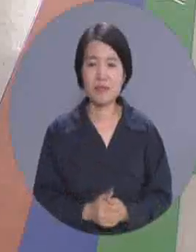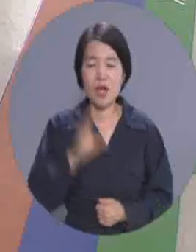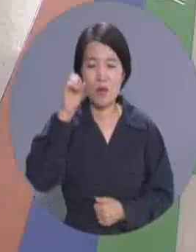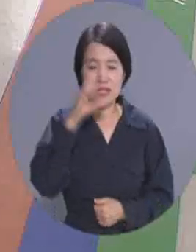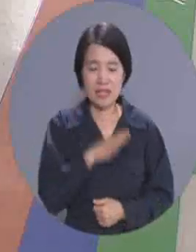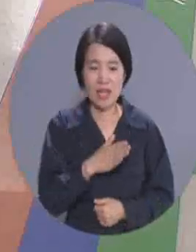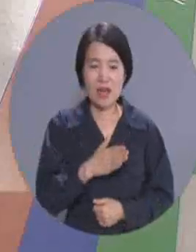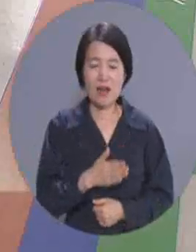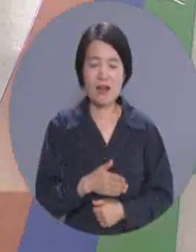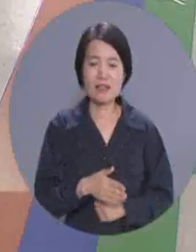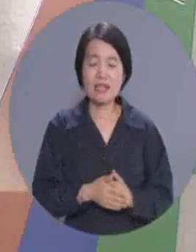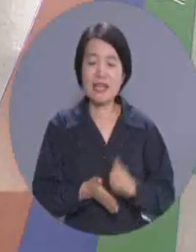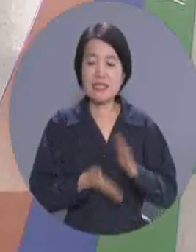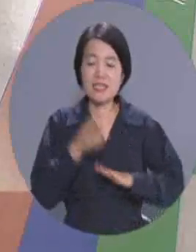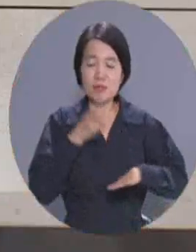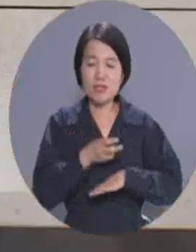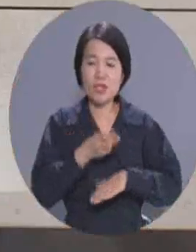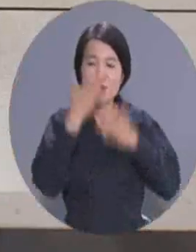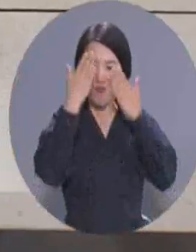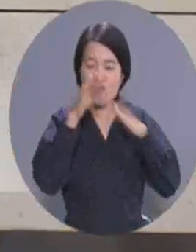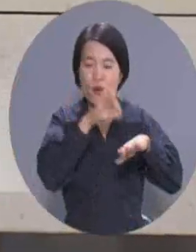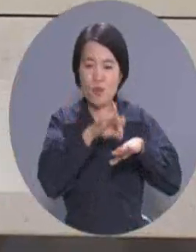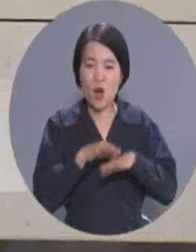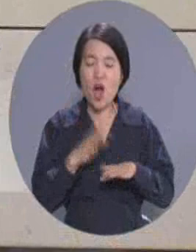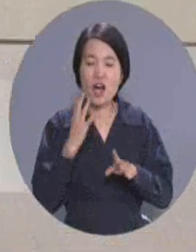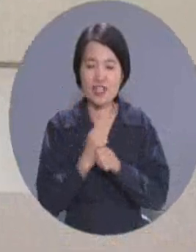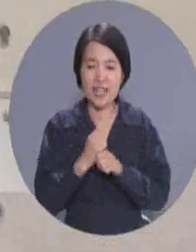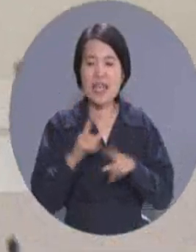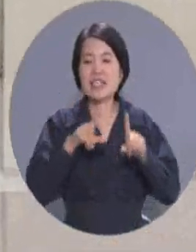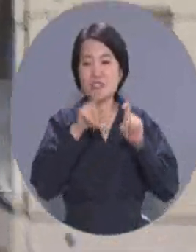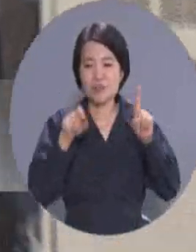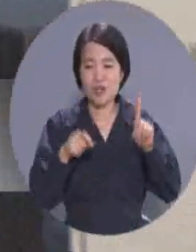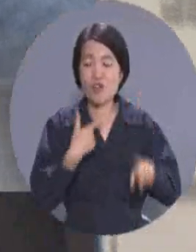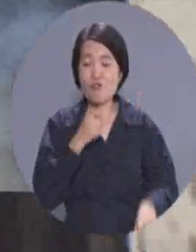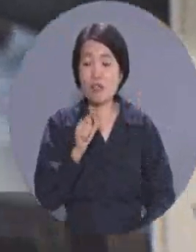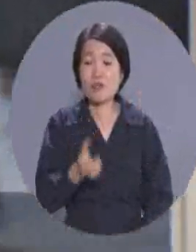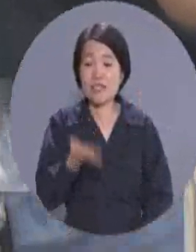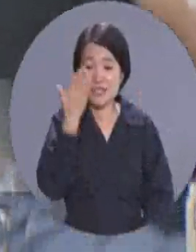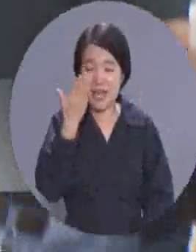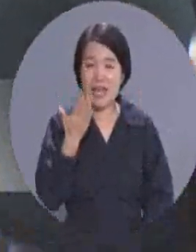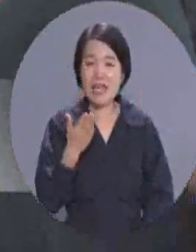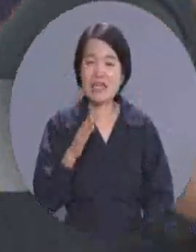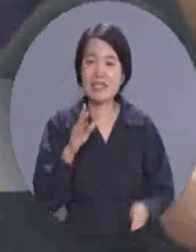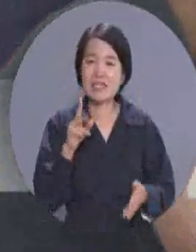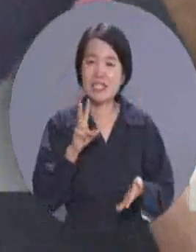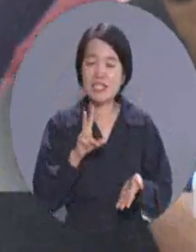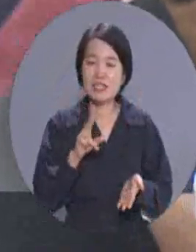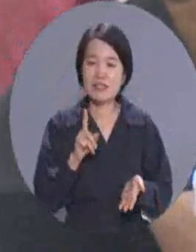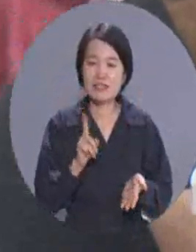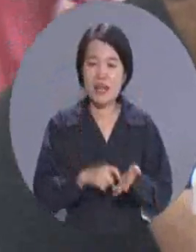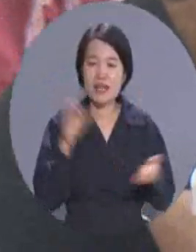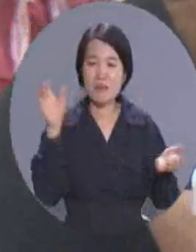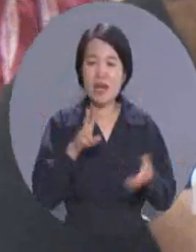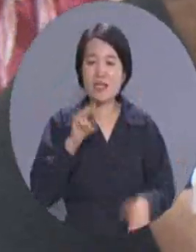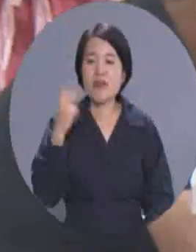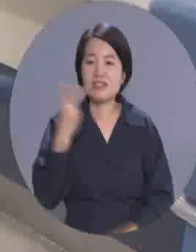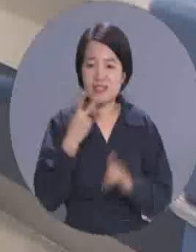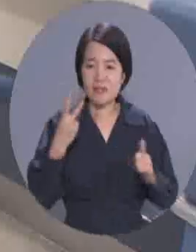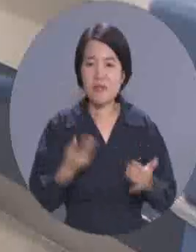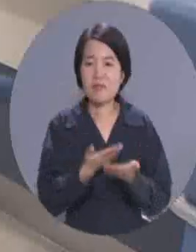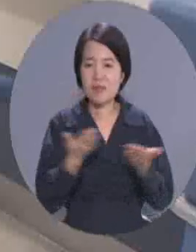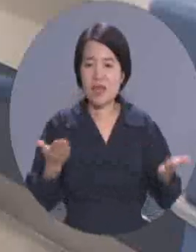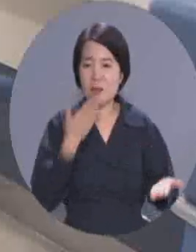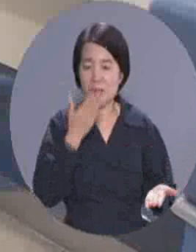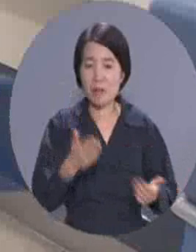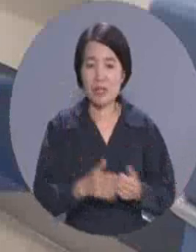광양에서 무료 시내버스 제도가 시행되는 건 오는 11월. 65세 이상 시민 2만 2천여 명이 대상입니다.